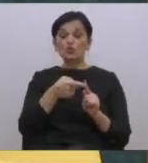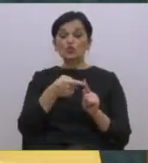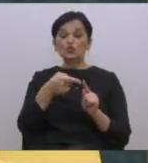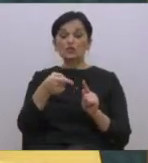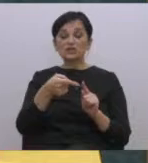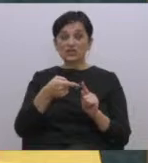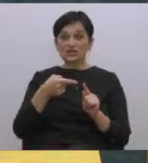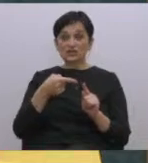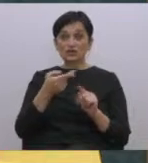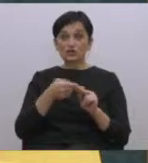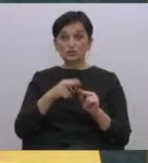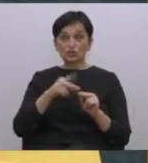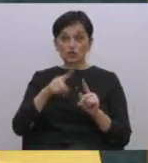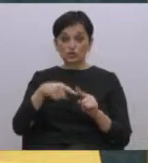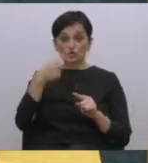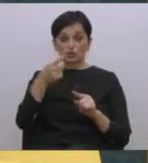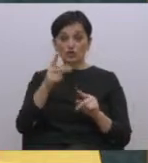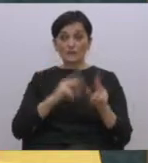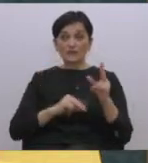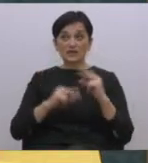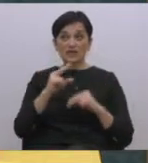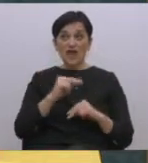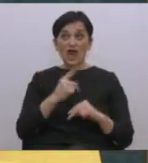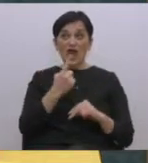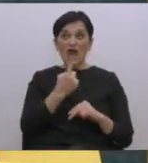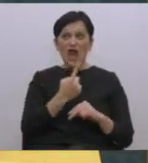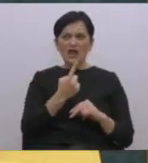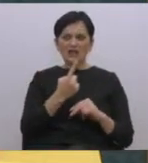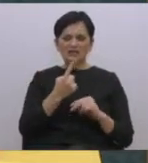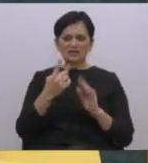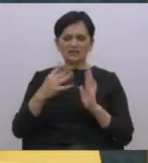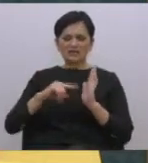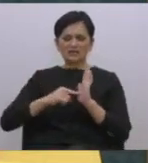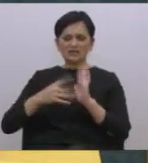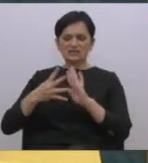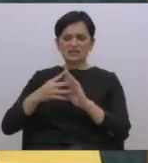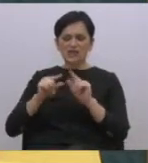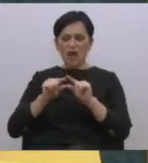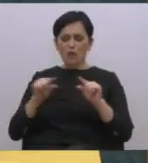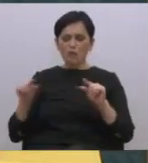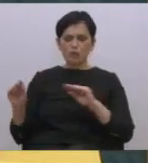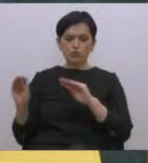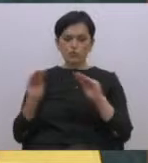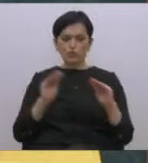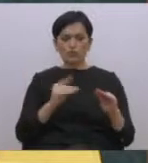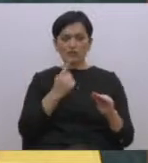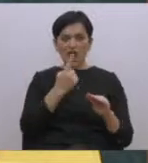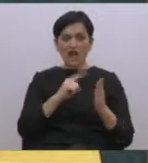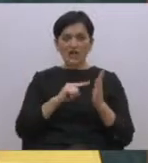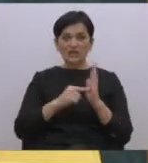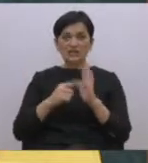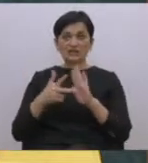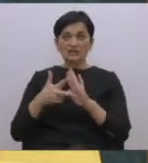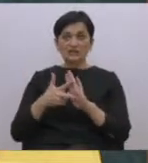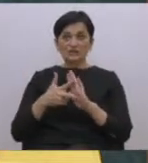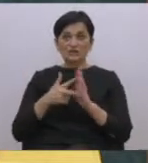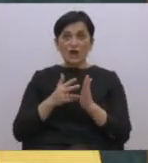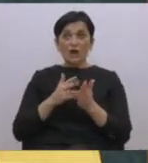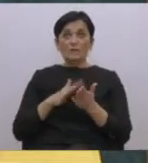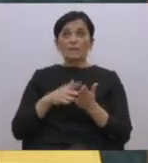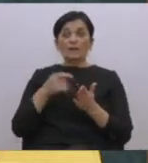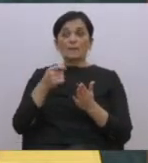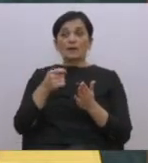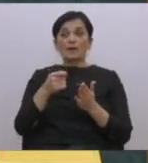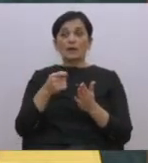განმავლობაში. Ამის შემდეგ გათვალისწინებულია 1-9 პუნქტის დამატება, ამ მუხლის 1-8 პუნქტით გათვალისწინებული მიმართვის